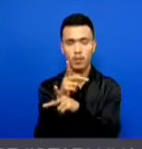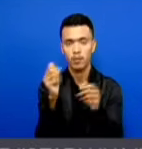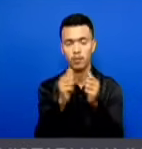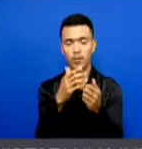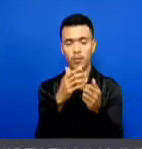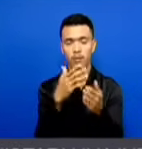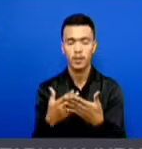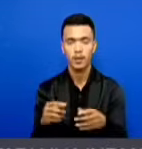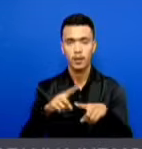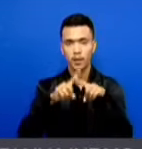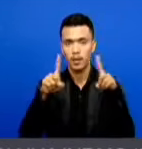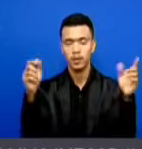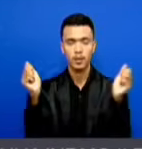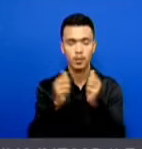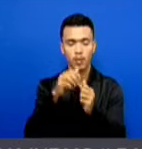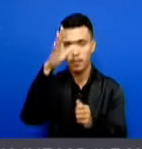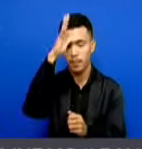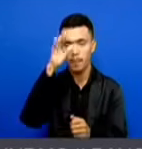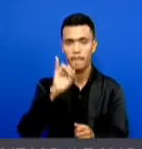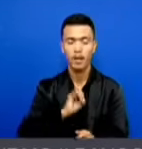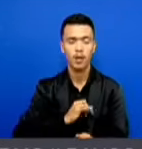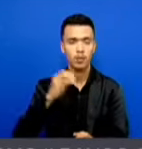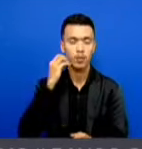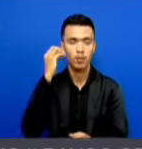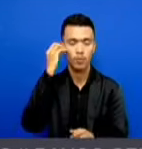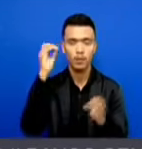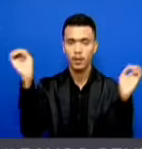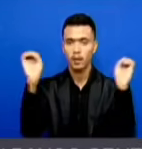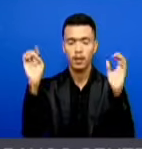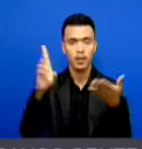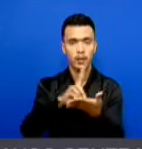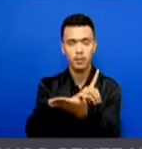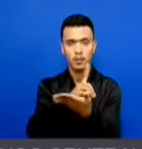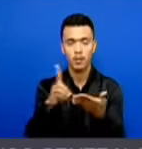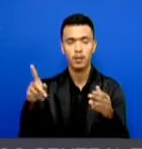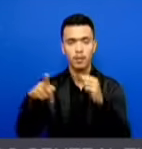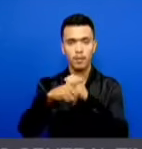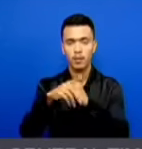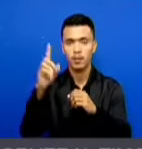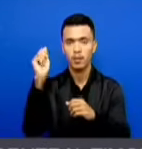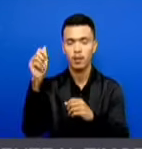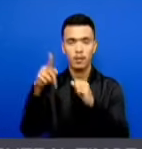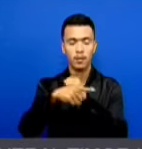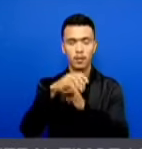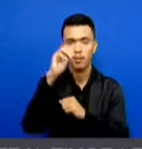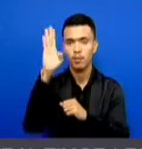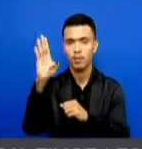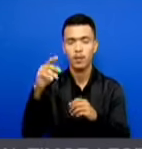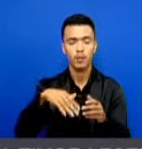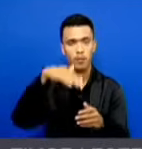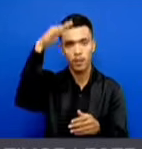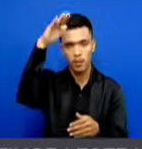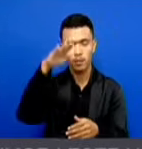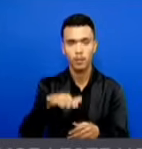fali amang sira. No ya hau ne uku hau te tana kata kleh diskriminasan laya o partidua partidue be laya o badak o